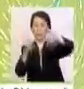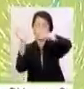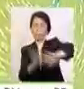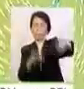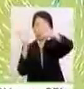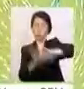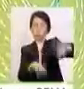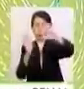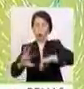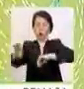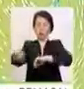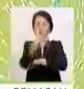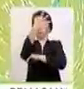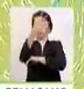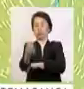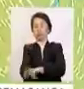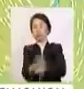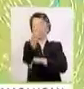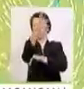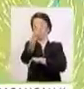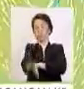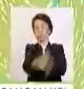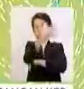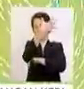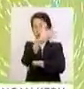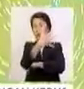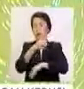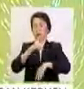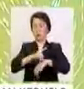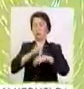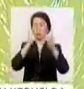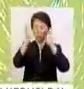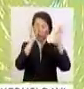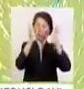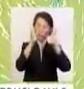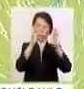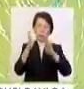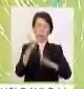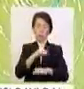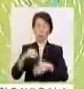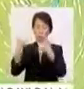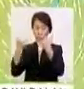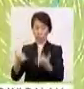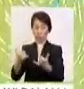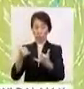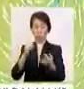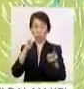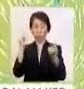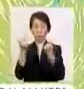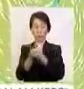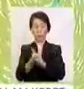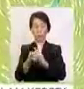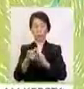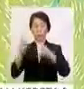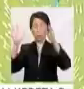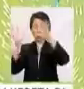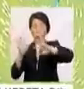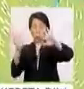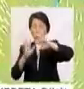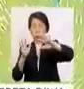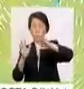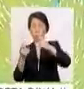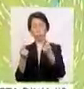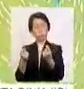kencang dan juga laut bergelora di sekitar rantau negara kita. Di mana pada ketika ini, keadaan angin di rantau negara boleh